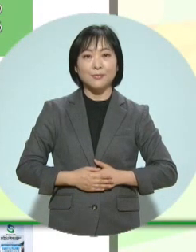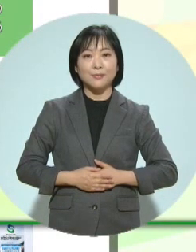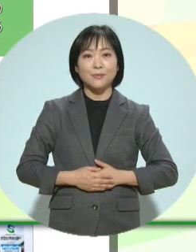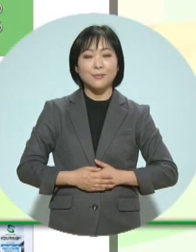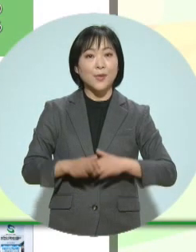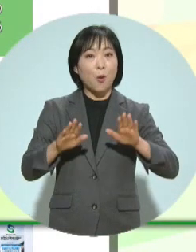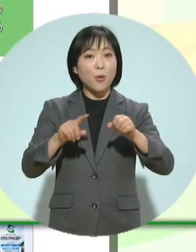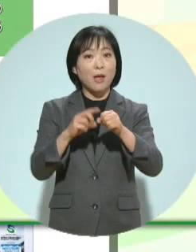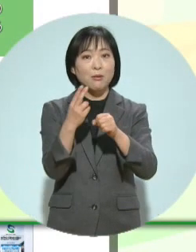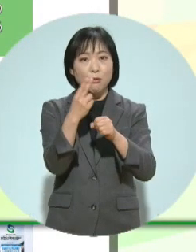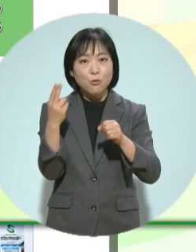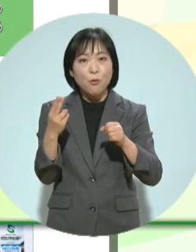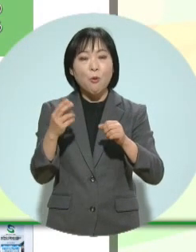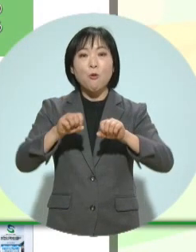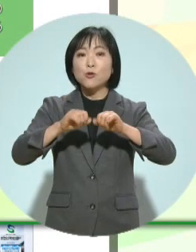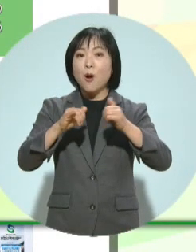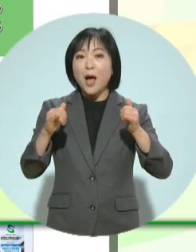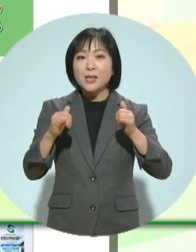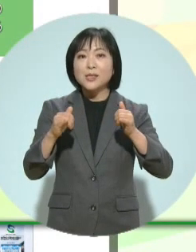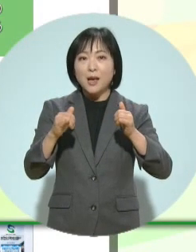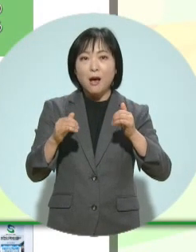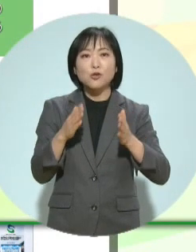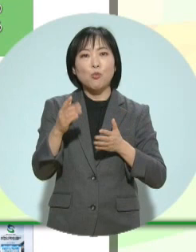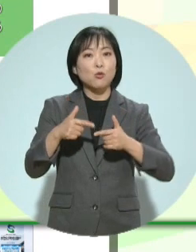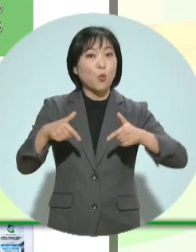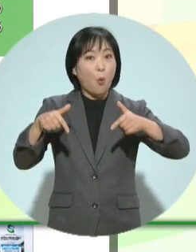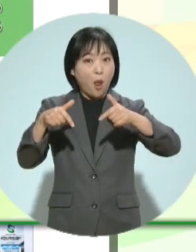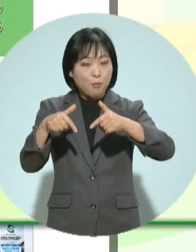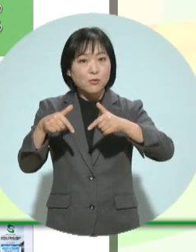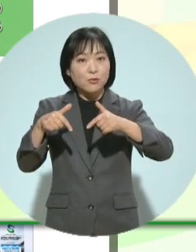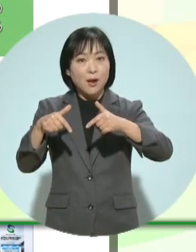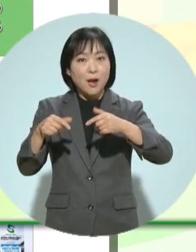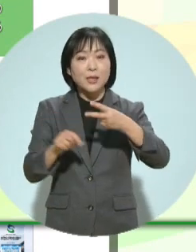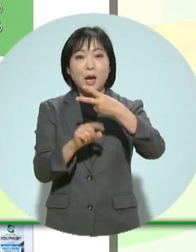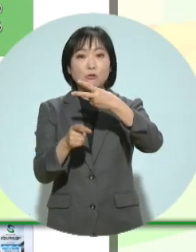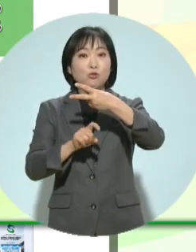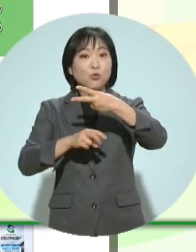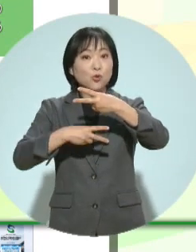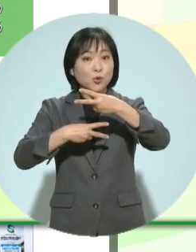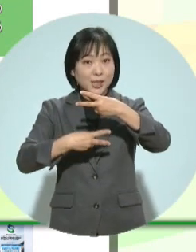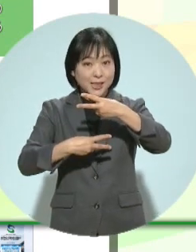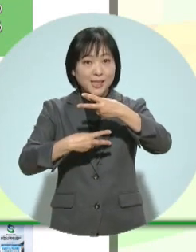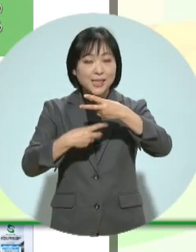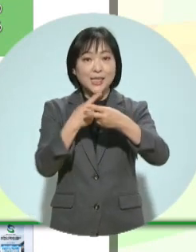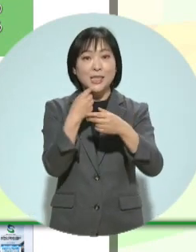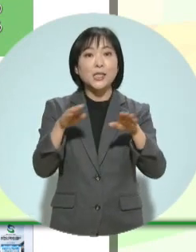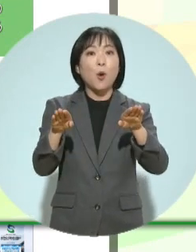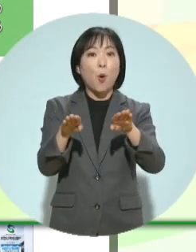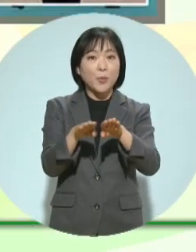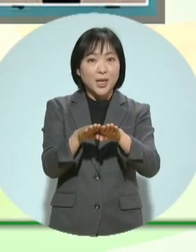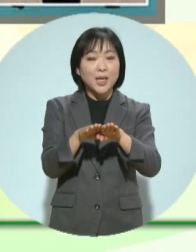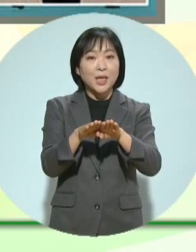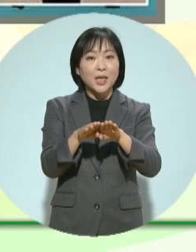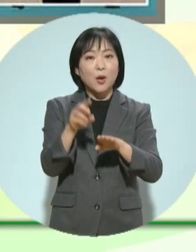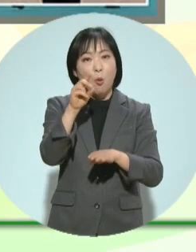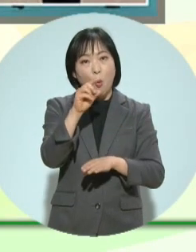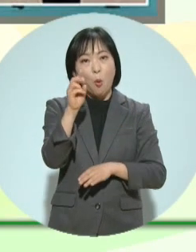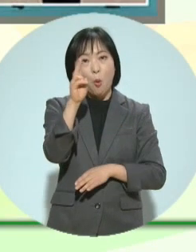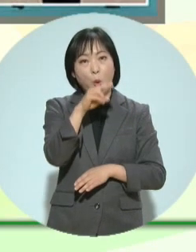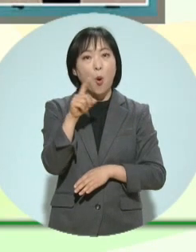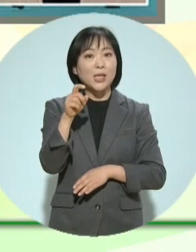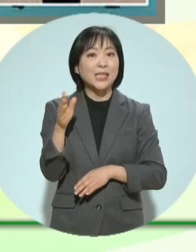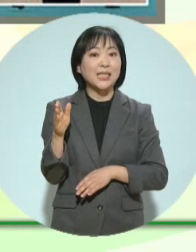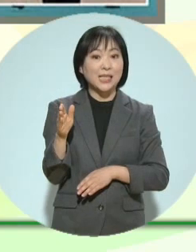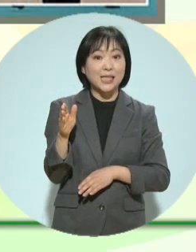今年度の障害者スポーツフォーラムは来月12日日曜日の午後1時から5時半ま